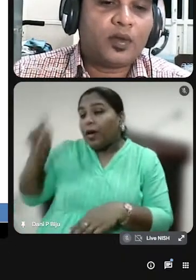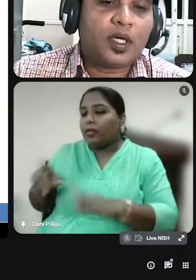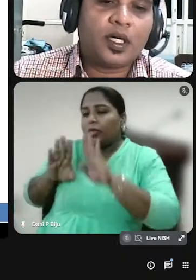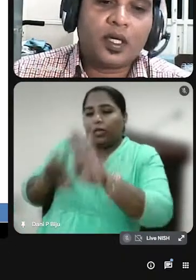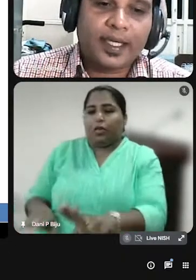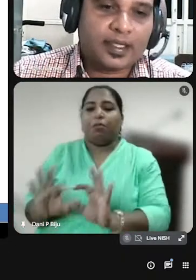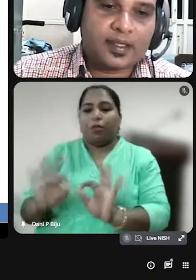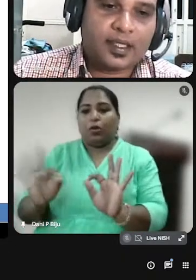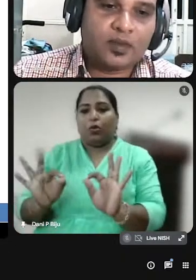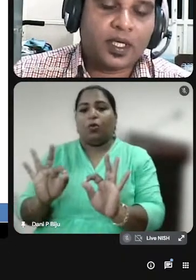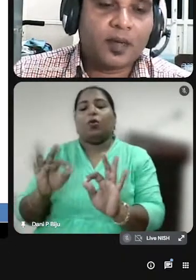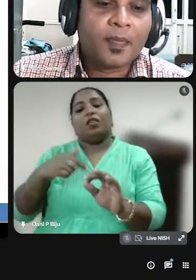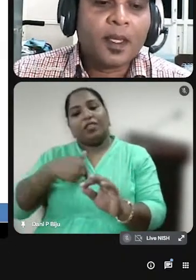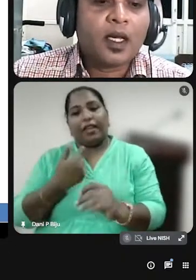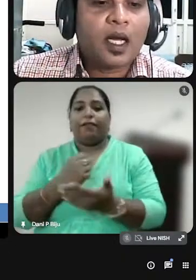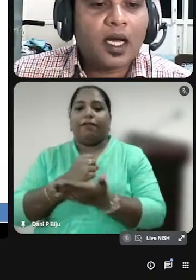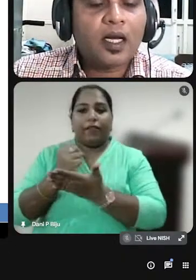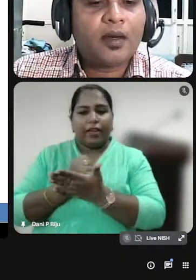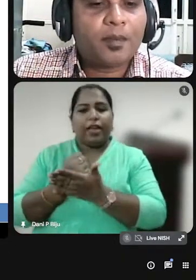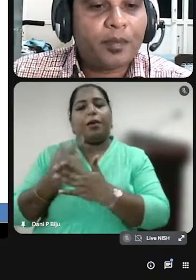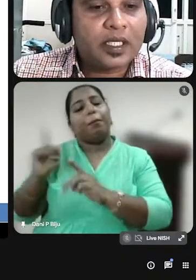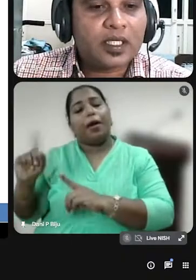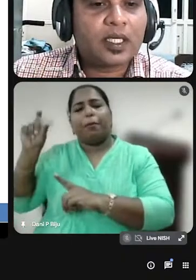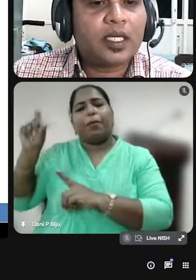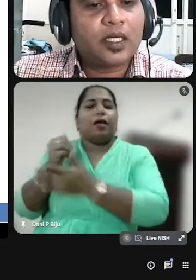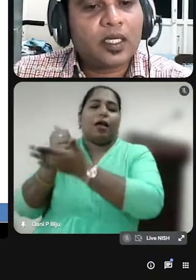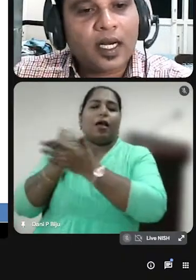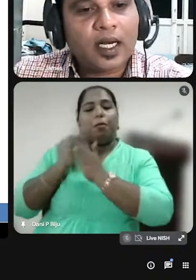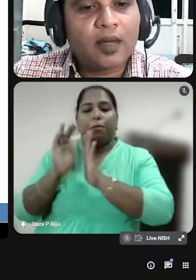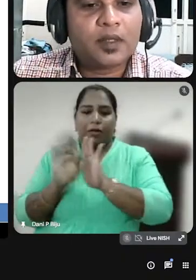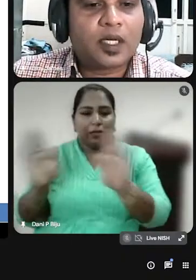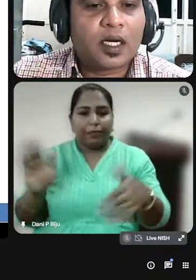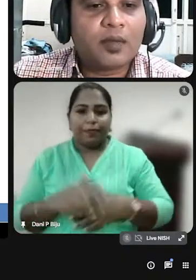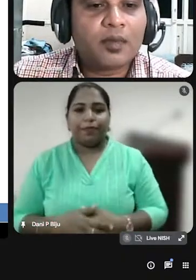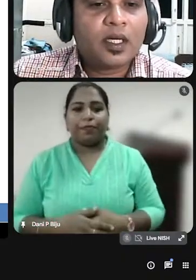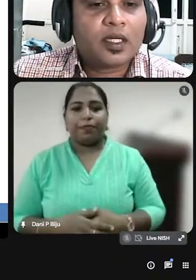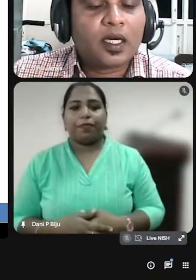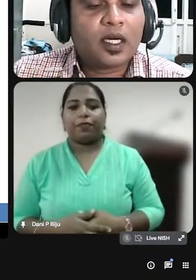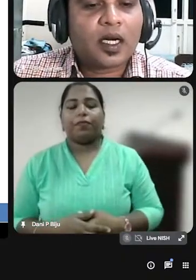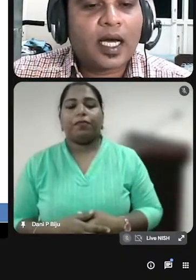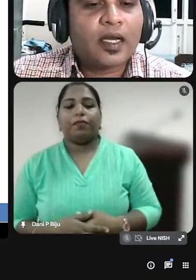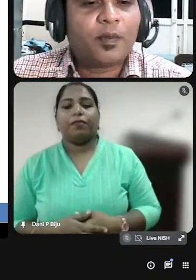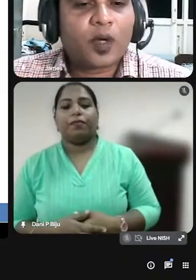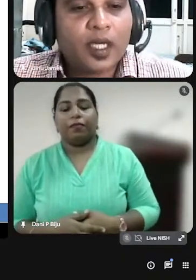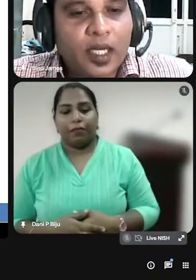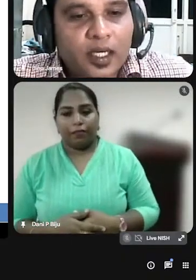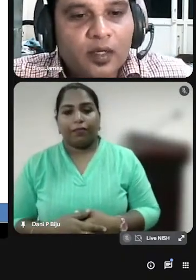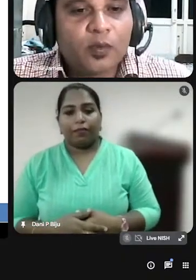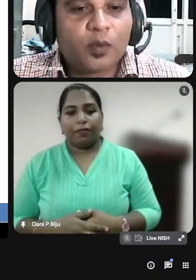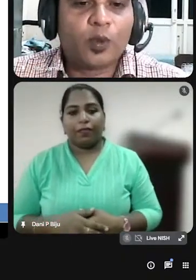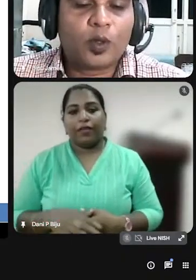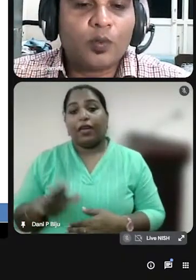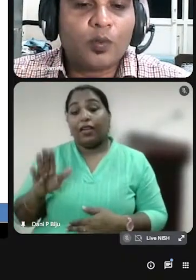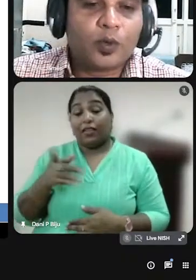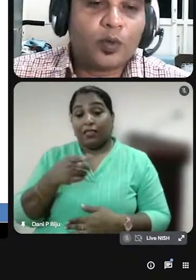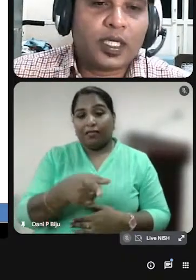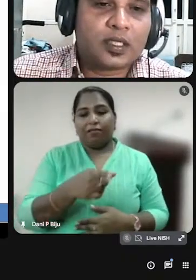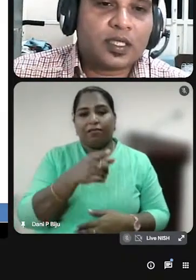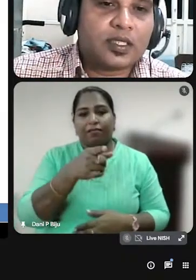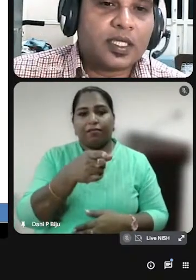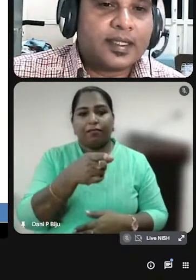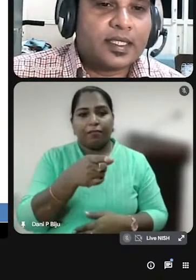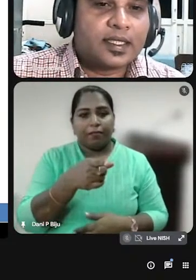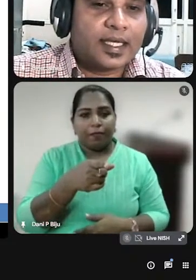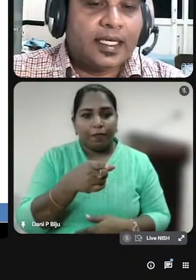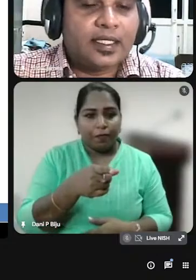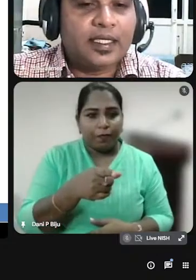ഒരു എക്സസൈസ്. ആ പിക്ചറിൽ തന്നെ നിങ്ങൾക്ക് രണ്ടാമത് കാണാം കാല് പുറകിലേക്കും മുമ്പോട്ടും പോകുന്ന